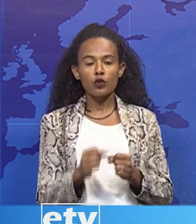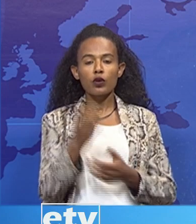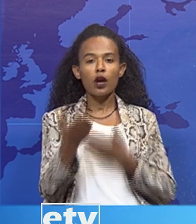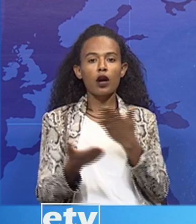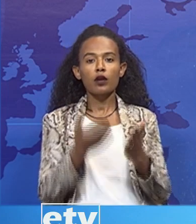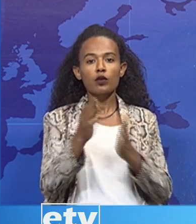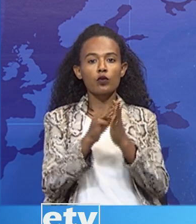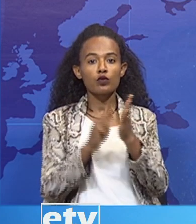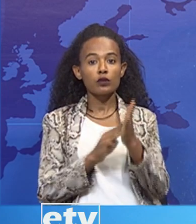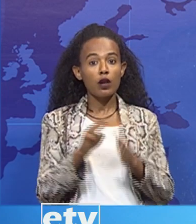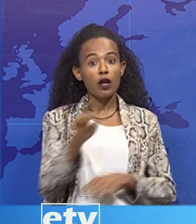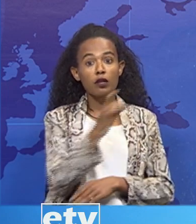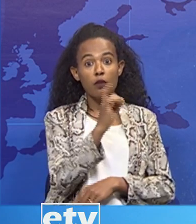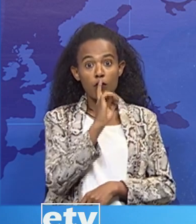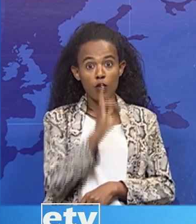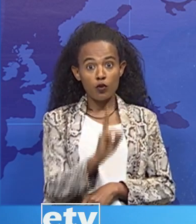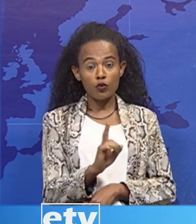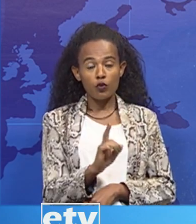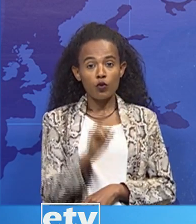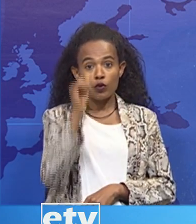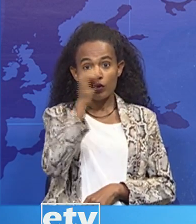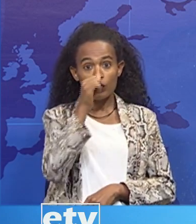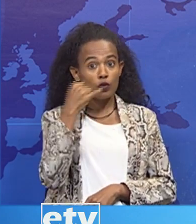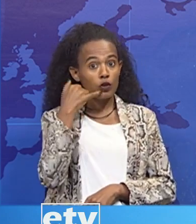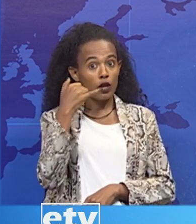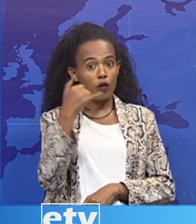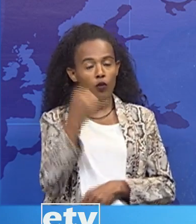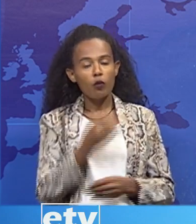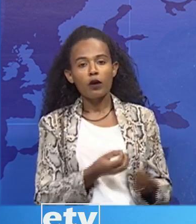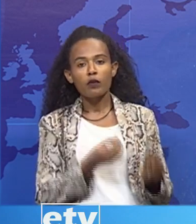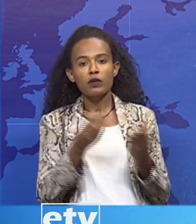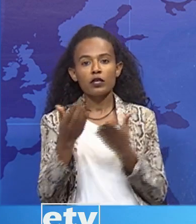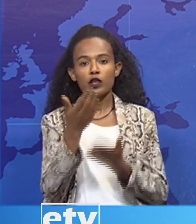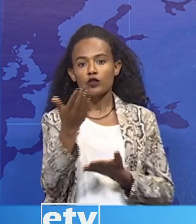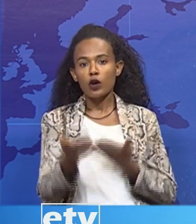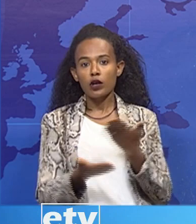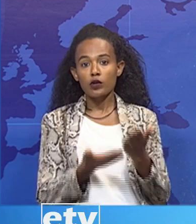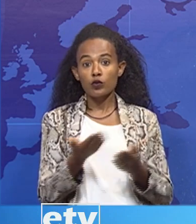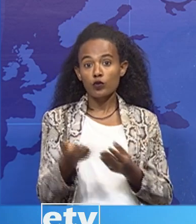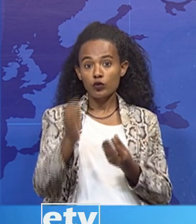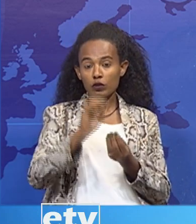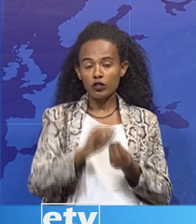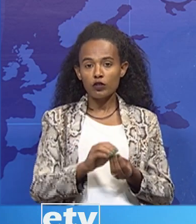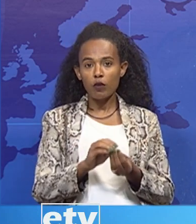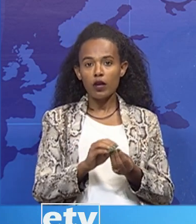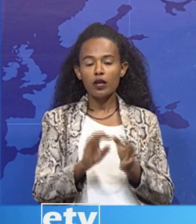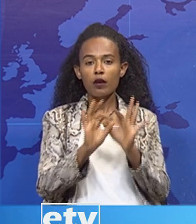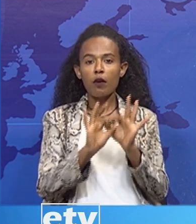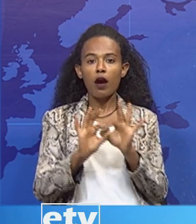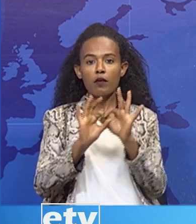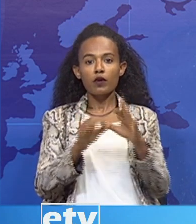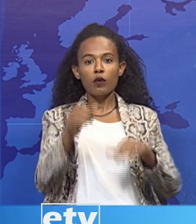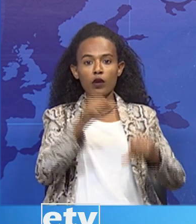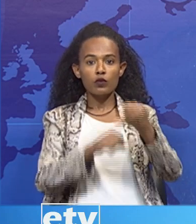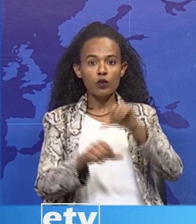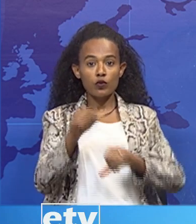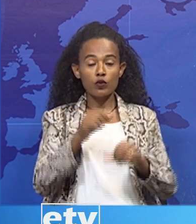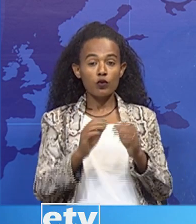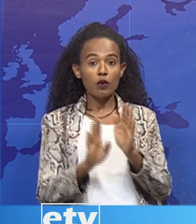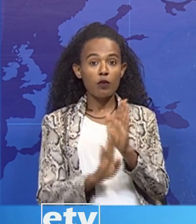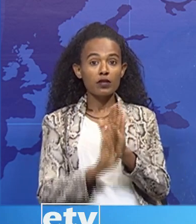ስርዓት በመሆኑ ነው። ኢትዮ ቴሌኮም ከሚሰጣቸው አገልግሎቶች ጎን ለጎን የማህበራዊ አስተዋጽኦን